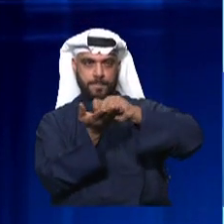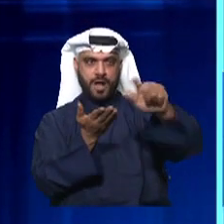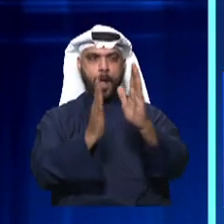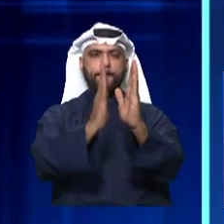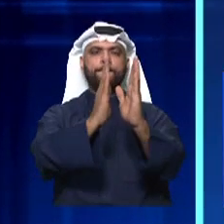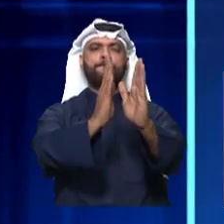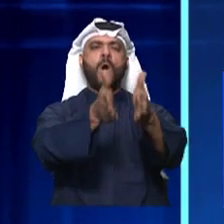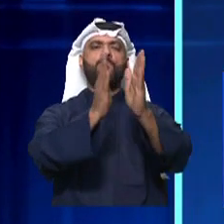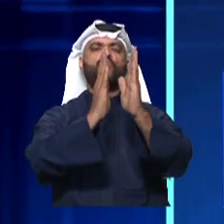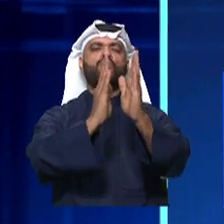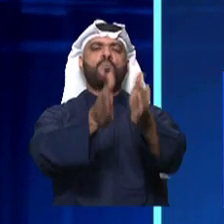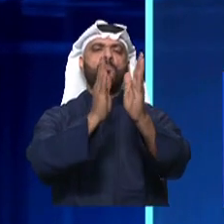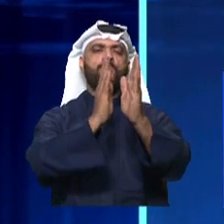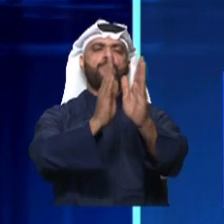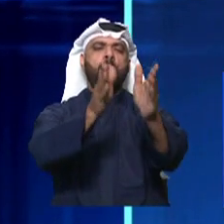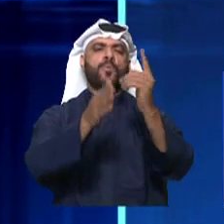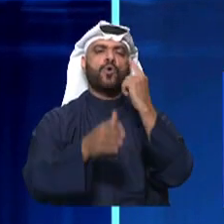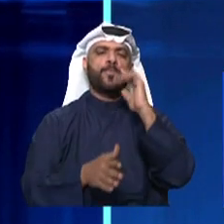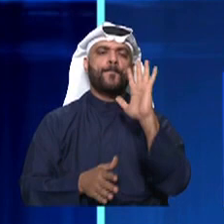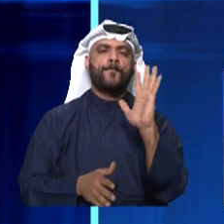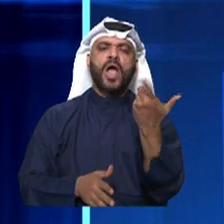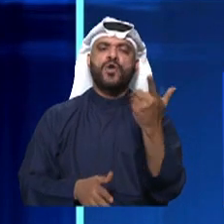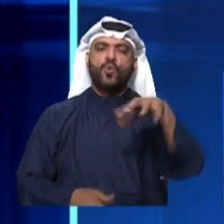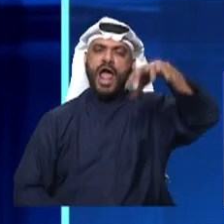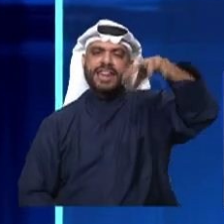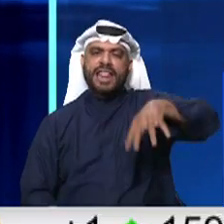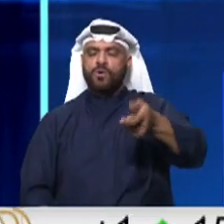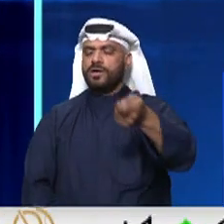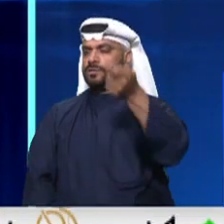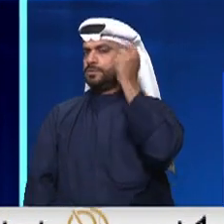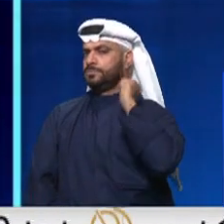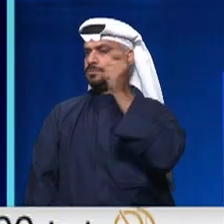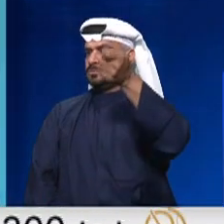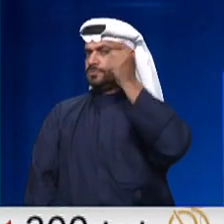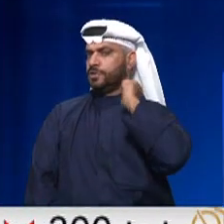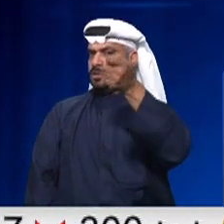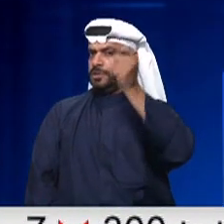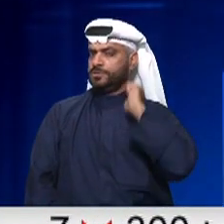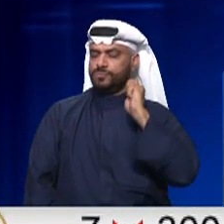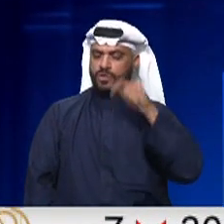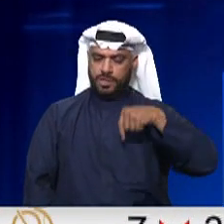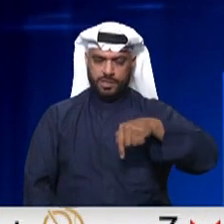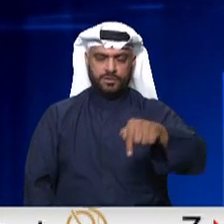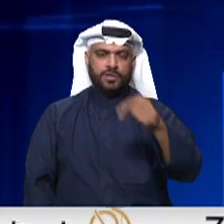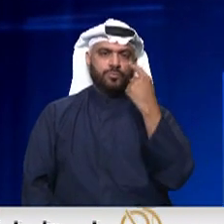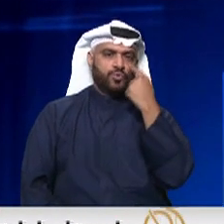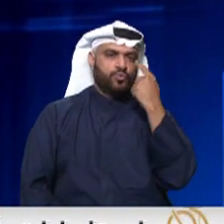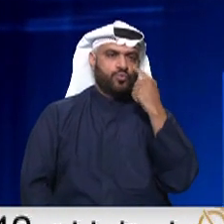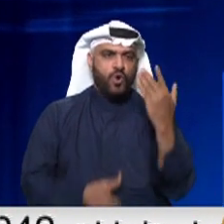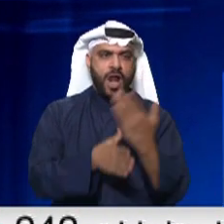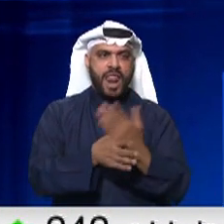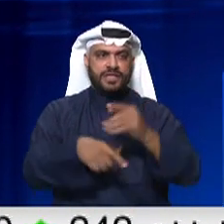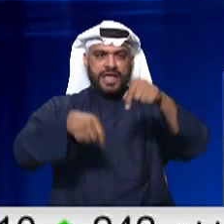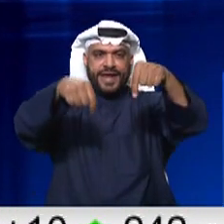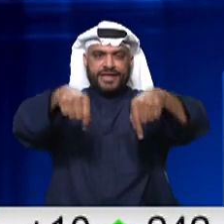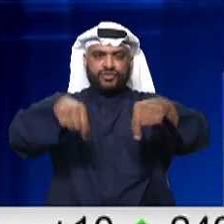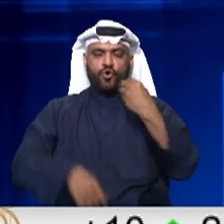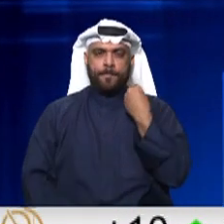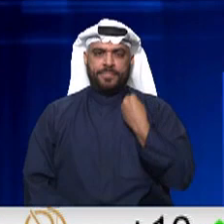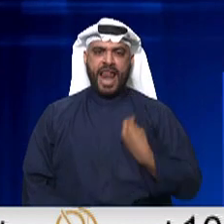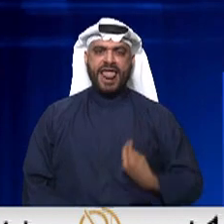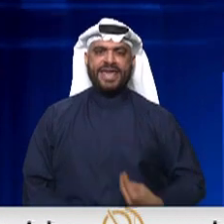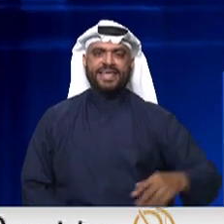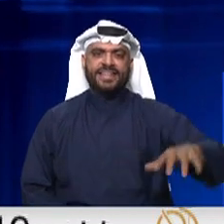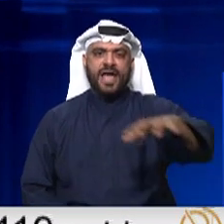الرئيس الدكتور ويليام ساموي روتو رئيس جمهوريه كينيا الصديقه عبر فيها سموه حفظه الله عن خالص